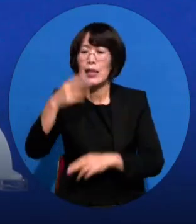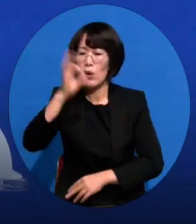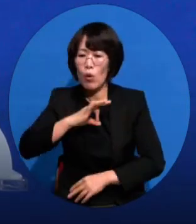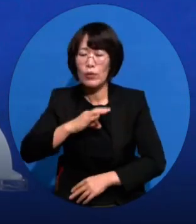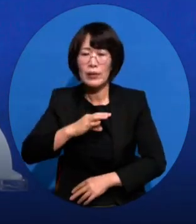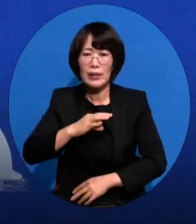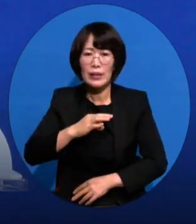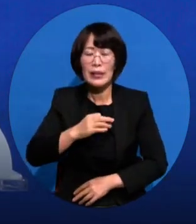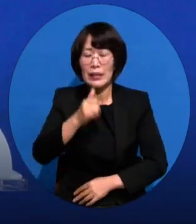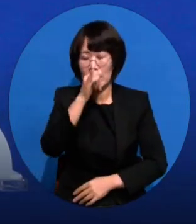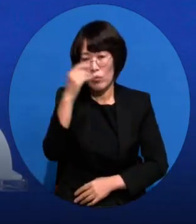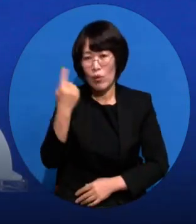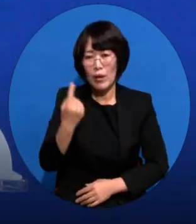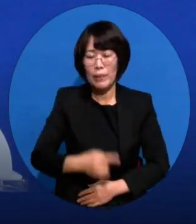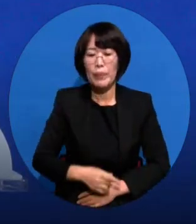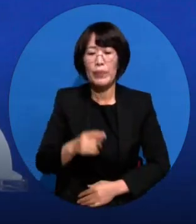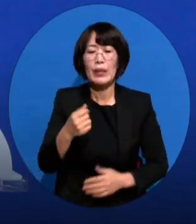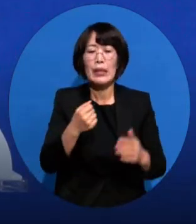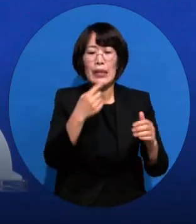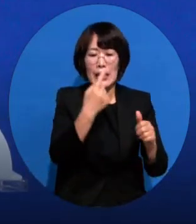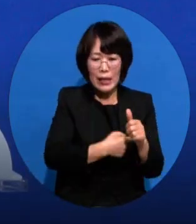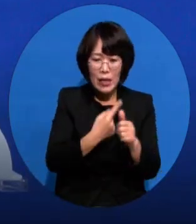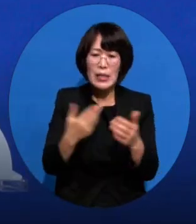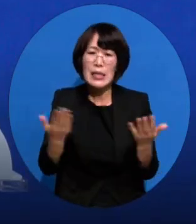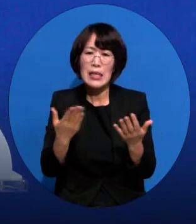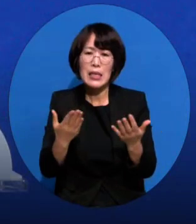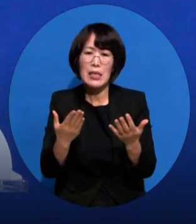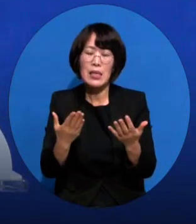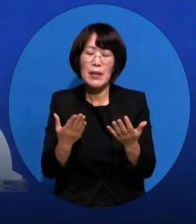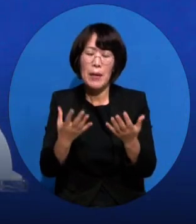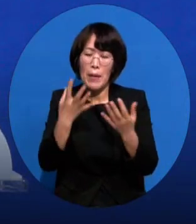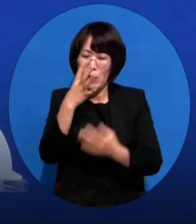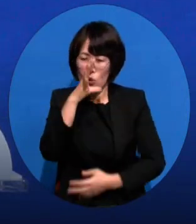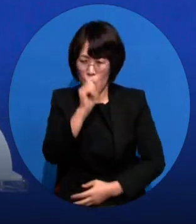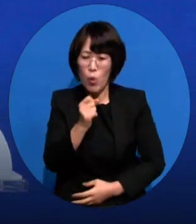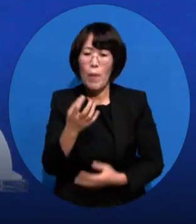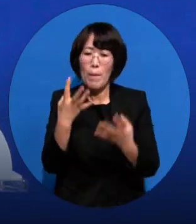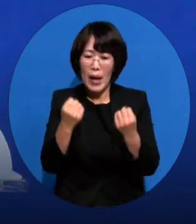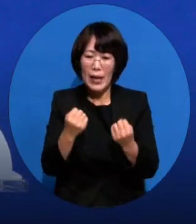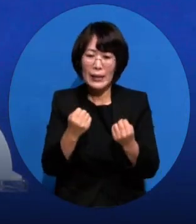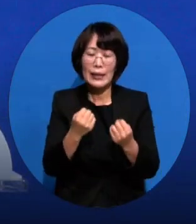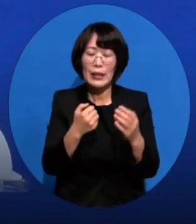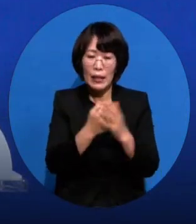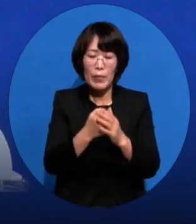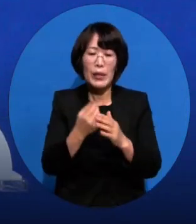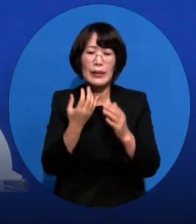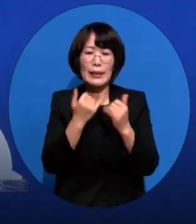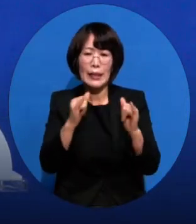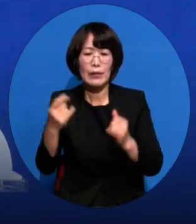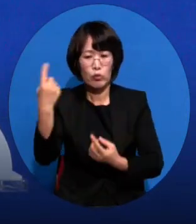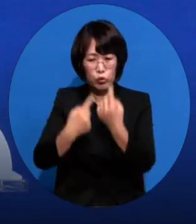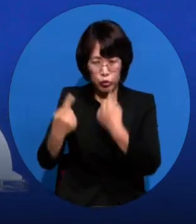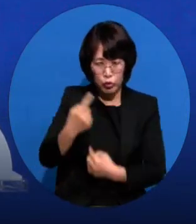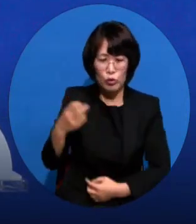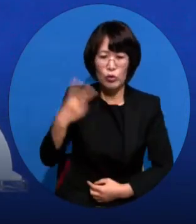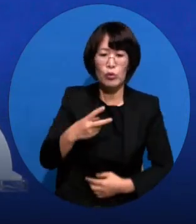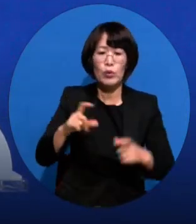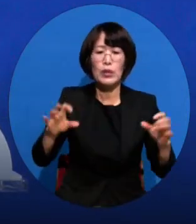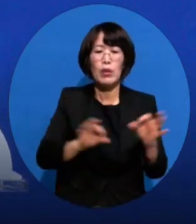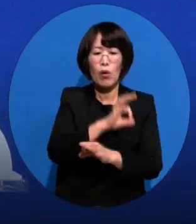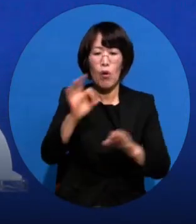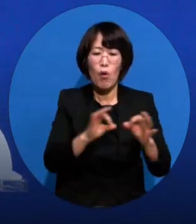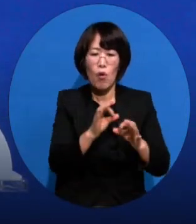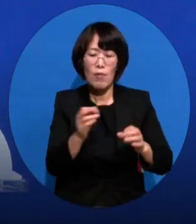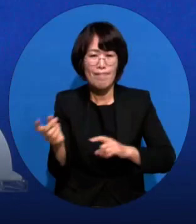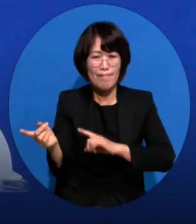전망하고 있습니다. 이로써 양질의 일자리로 많은 인구가 유입될 것이며 지역 경제도 큰